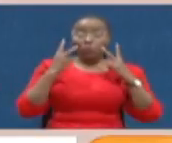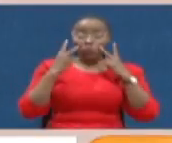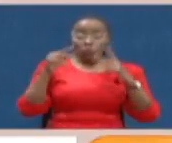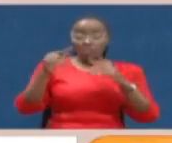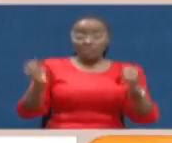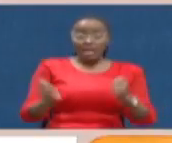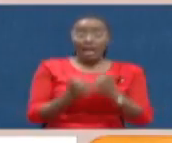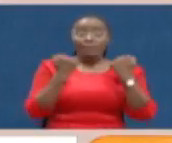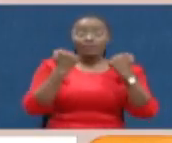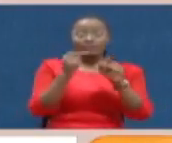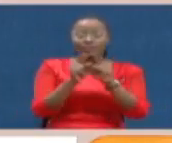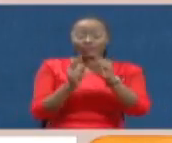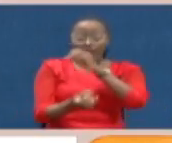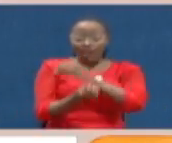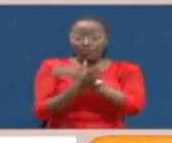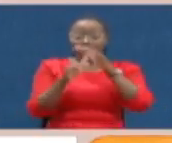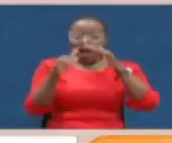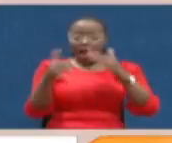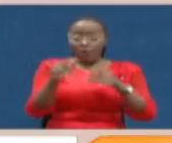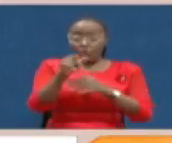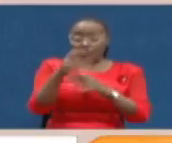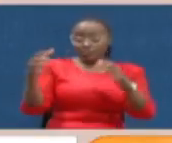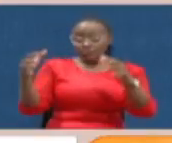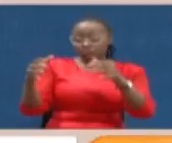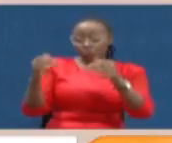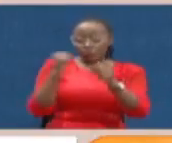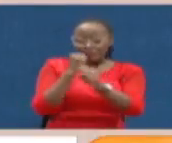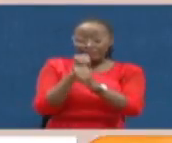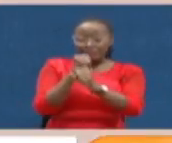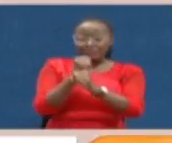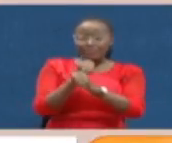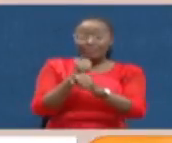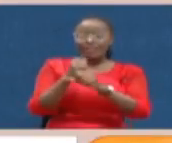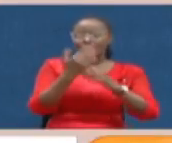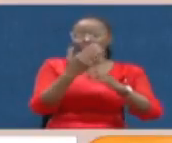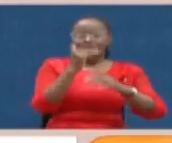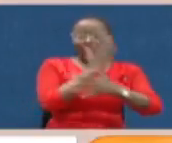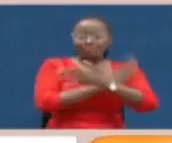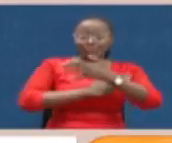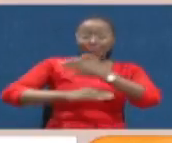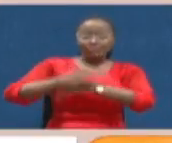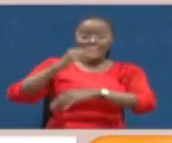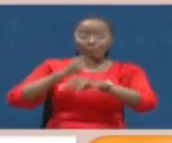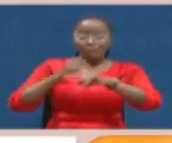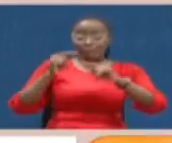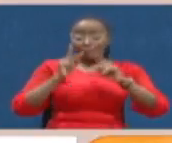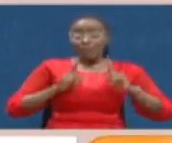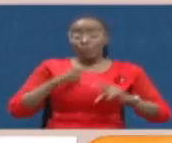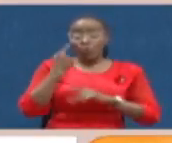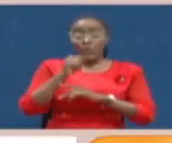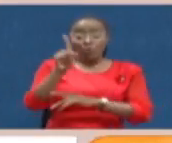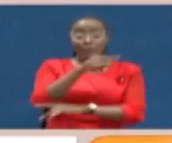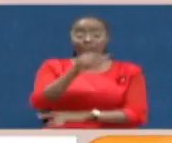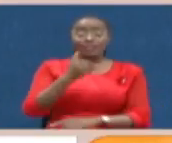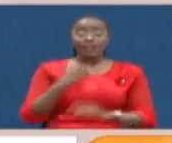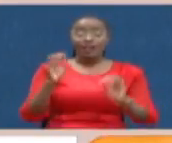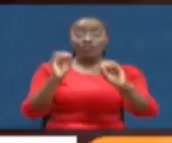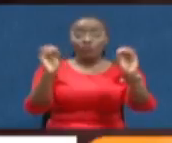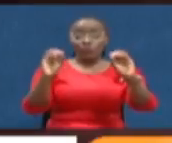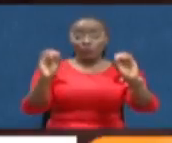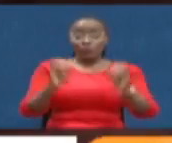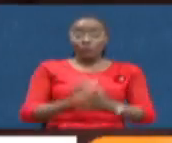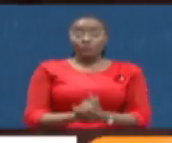tukio hilo wamesimulia jinsi genge hilo lilivyotekeleza shambulizi hilo dhidi ya raia wasio na hatia.